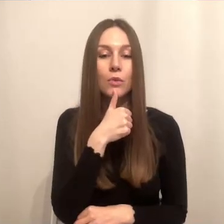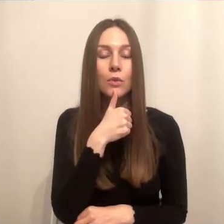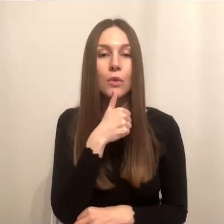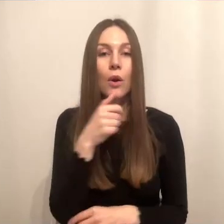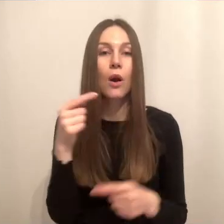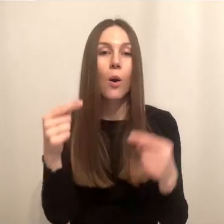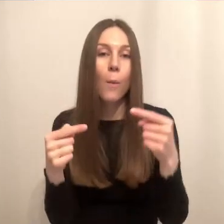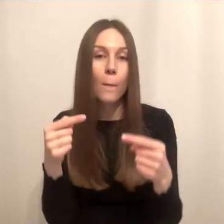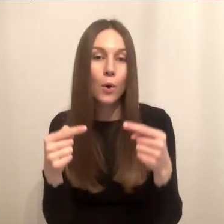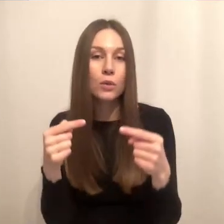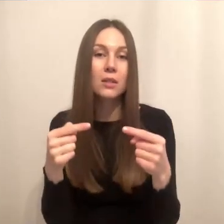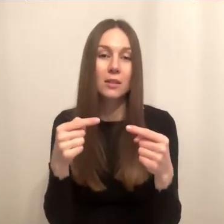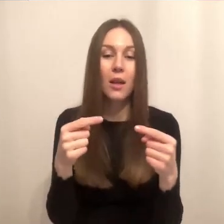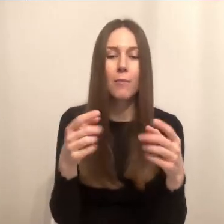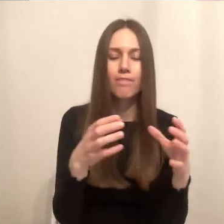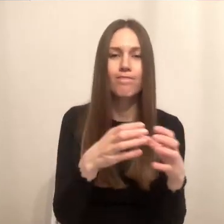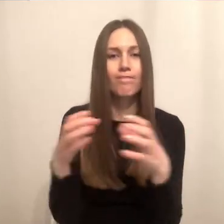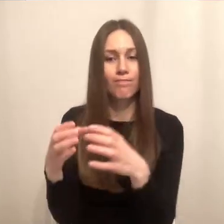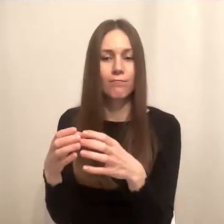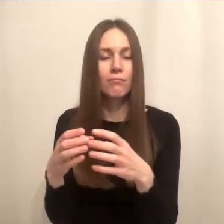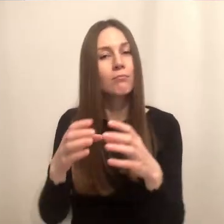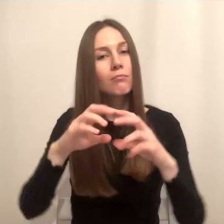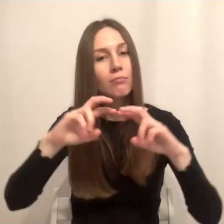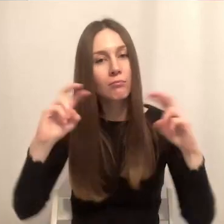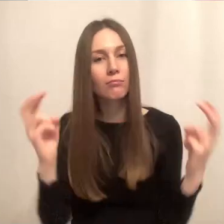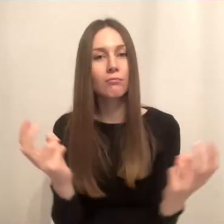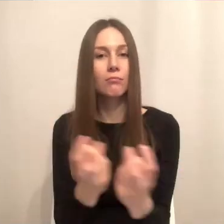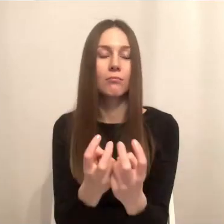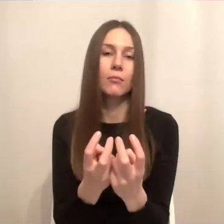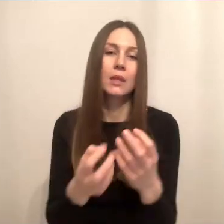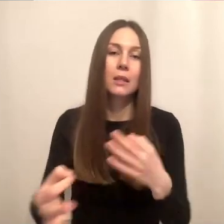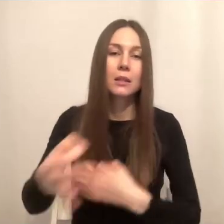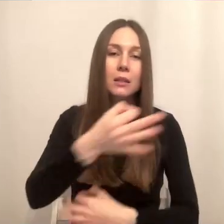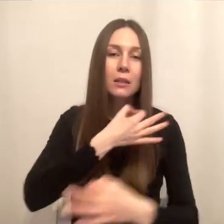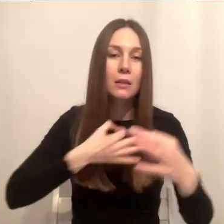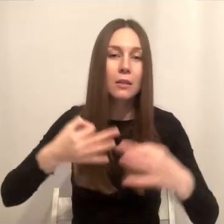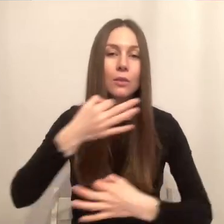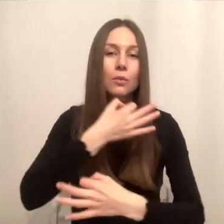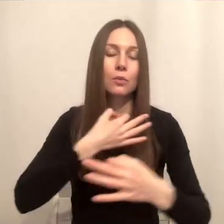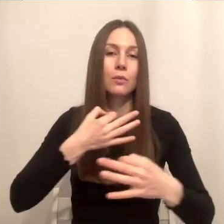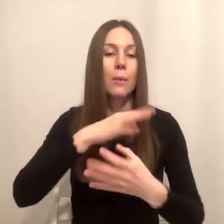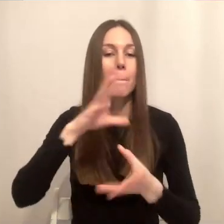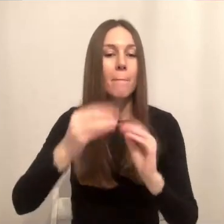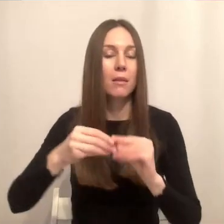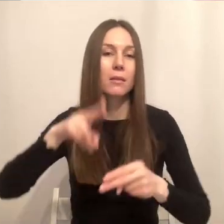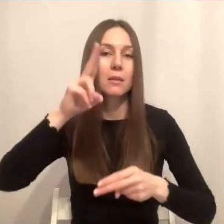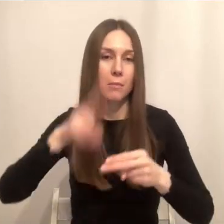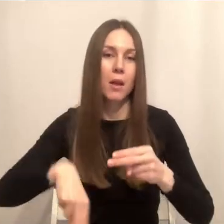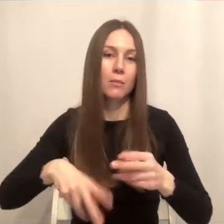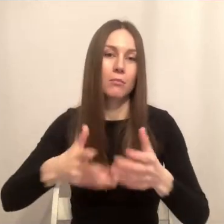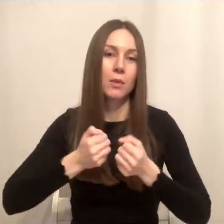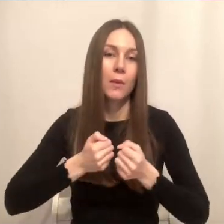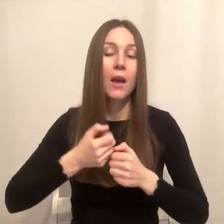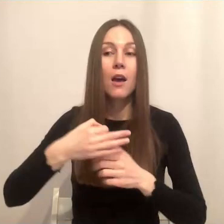opozicija atsisėsti prie bendro stalo ir išsidiskutuoti ir priimti bendrus sprendimus. Tai nuo to rajonas tik tai